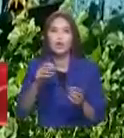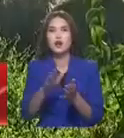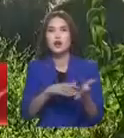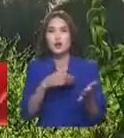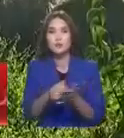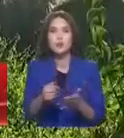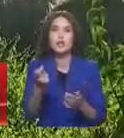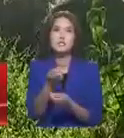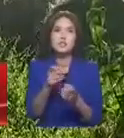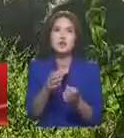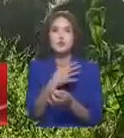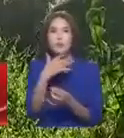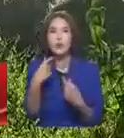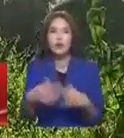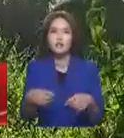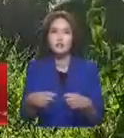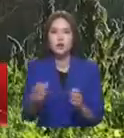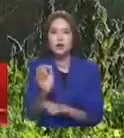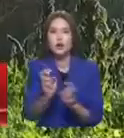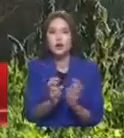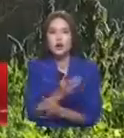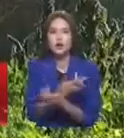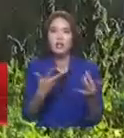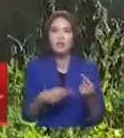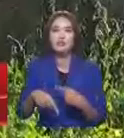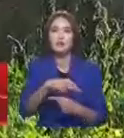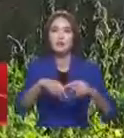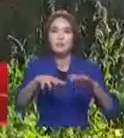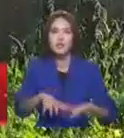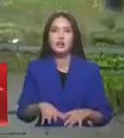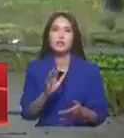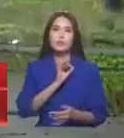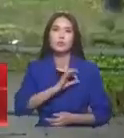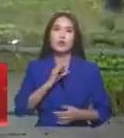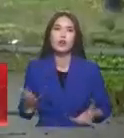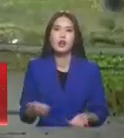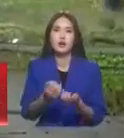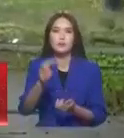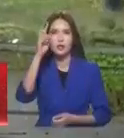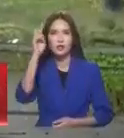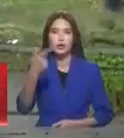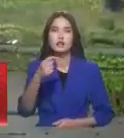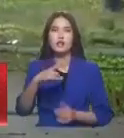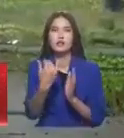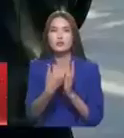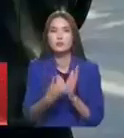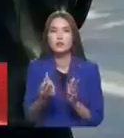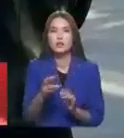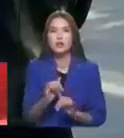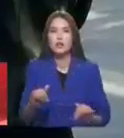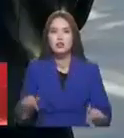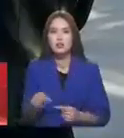и мясо. Расширить количество голов не прочь мелкие предприниматели, которые пользуются поддержкой государства в рамках программ по развитию бизнеса.